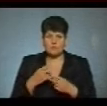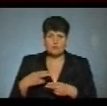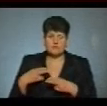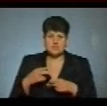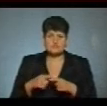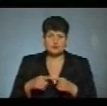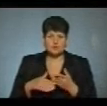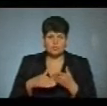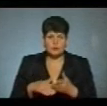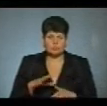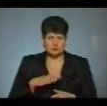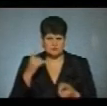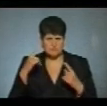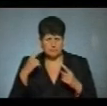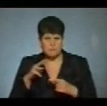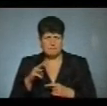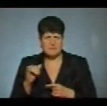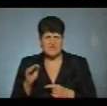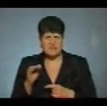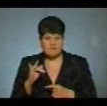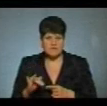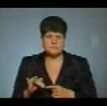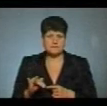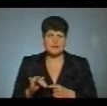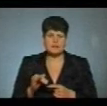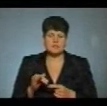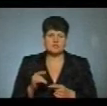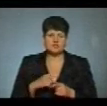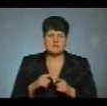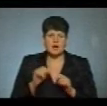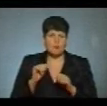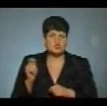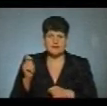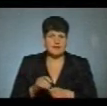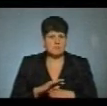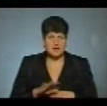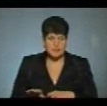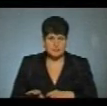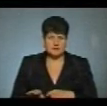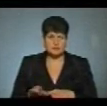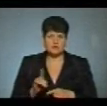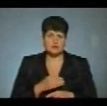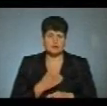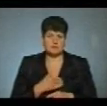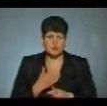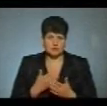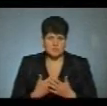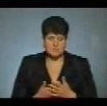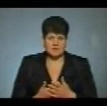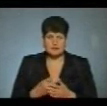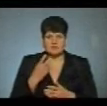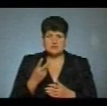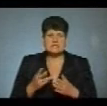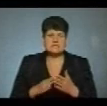швидкої допомоги, були міфи, так чи не міфи, реальність про те, що швидка може не їхати на виклики, що це температура, враховуючи нинішній